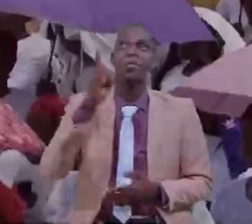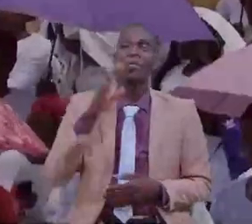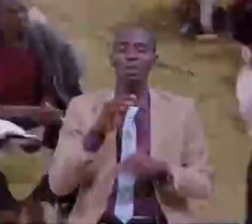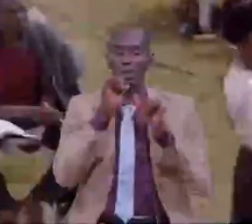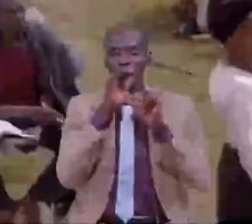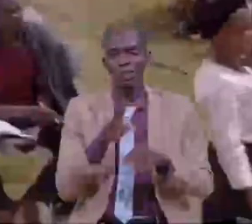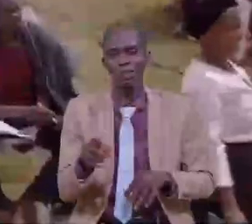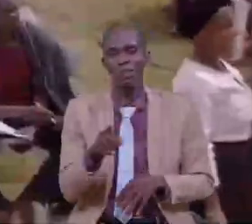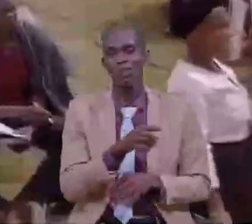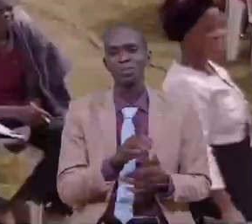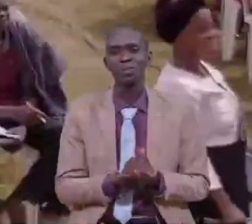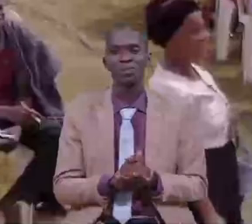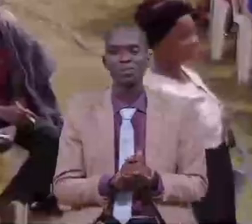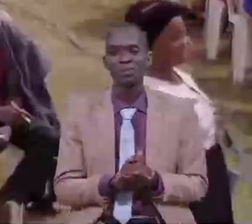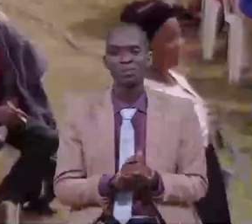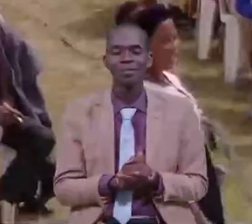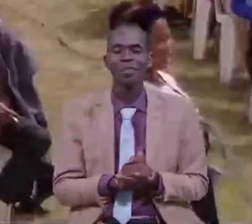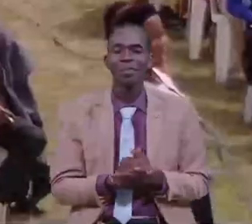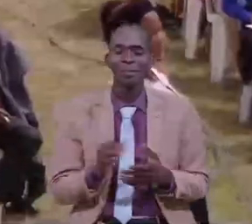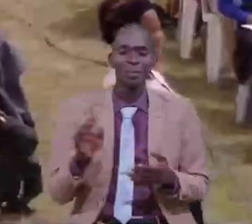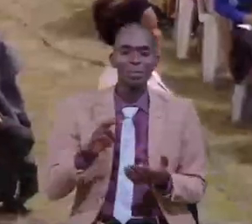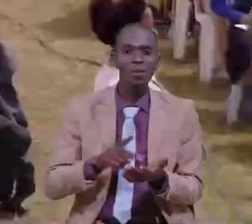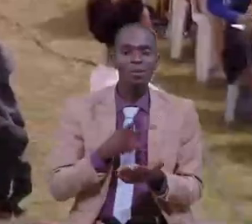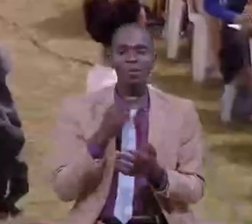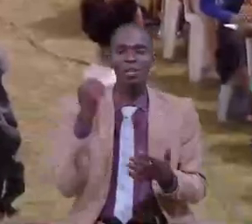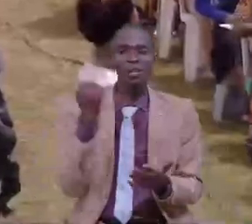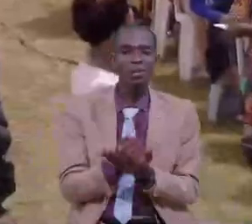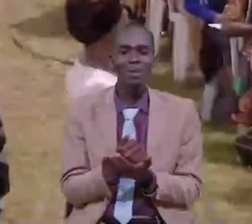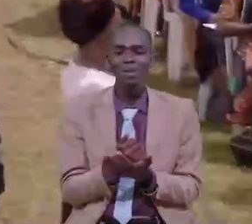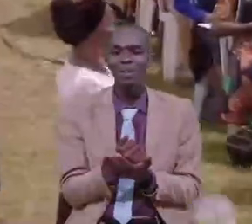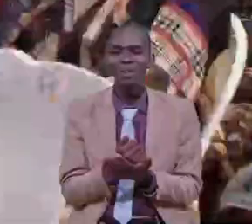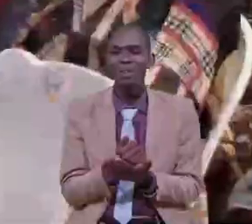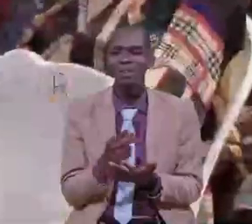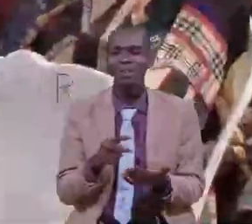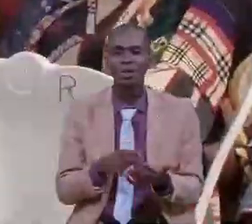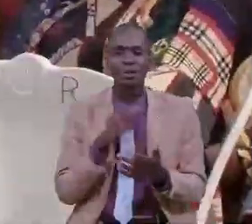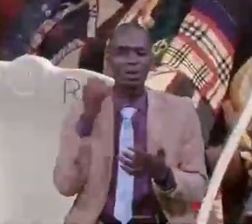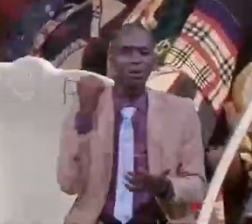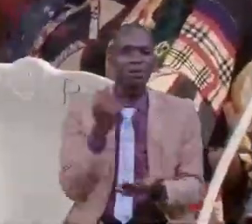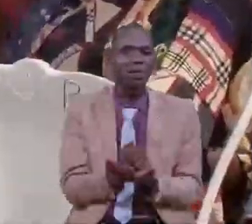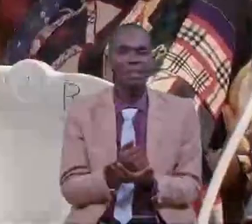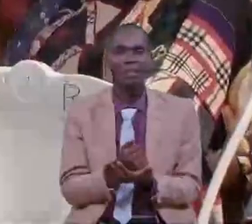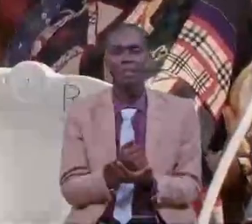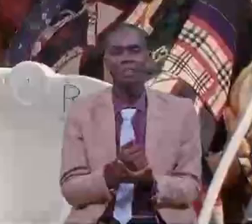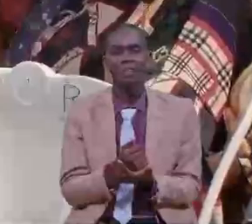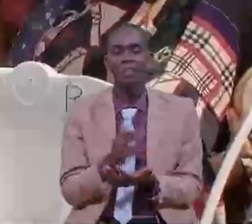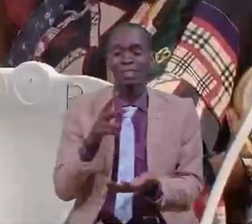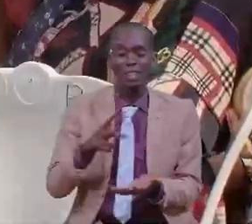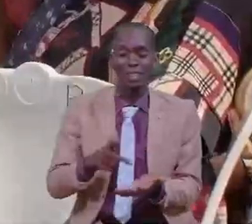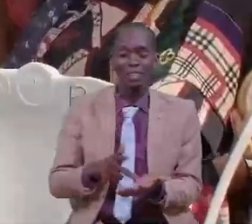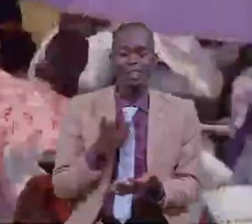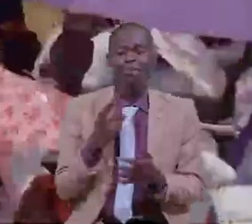Que Dieu vous bénisse. Double amen. Triple amen.